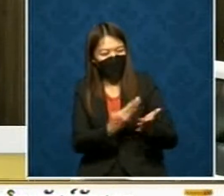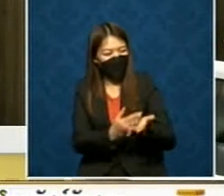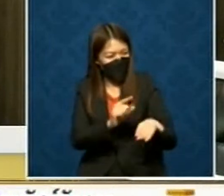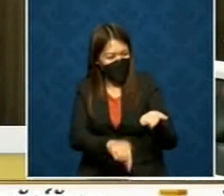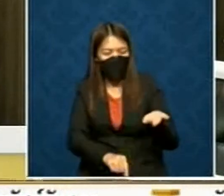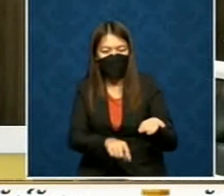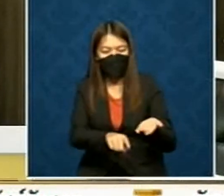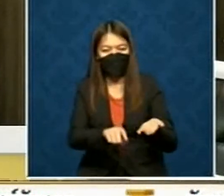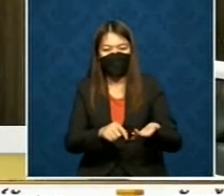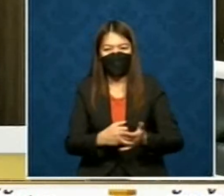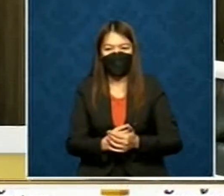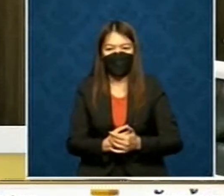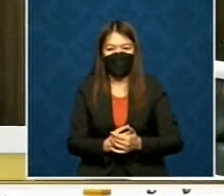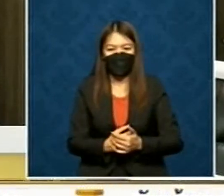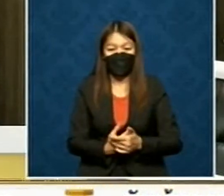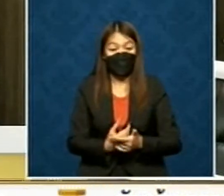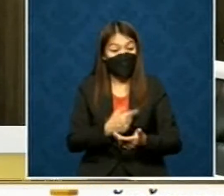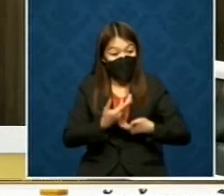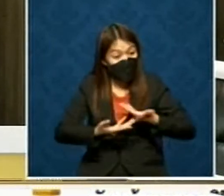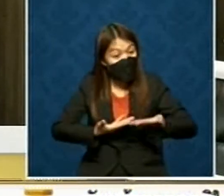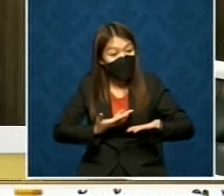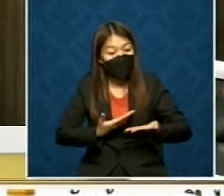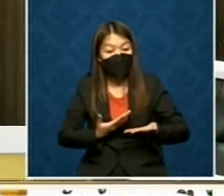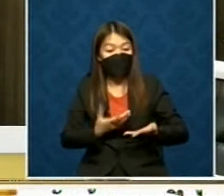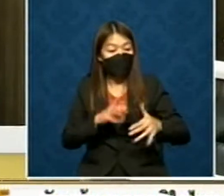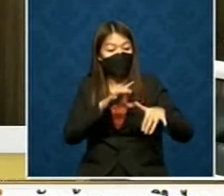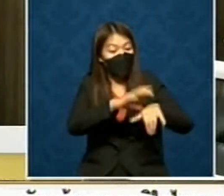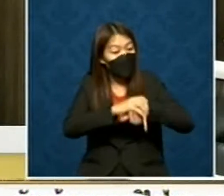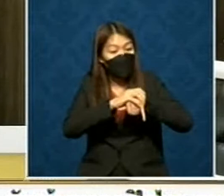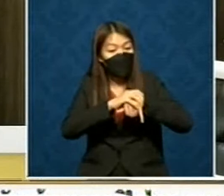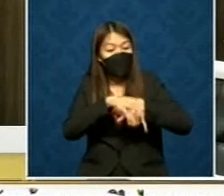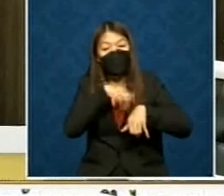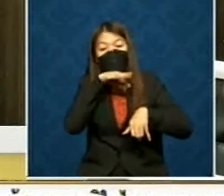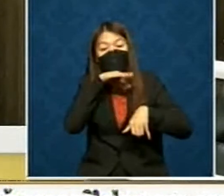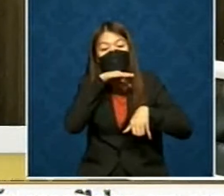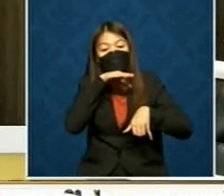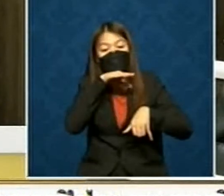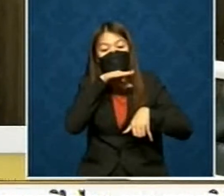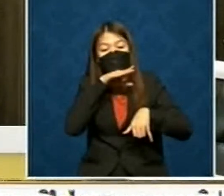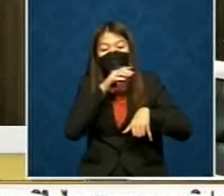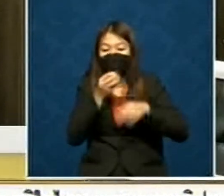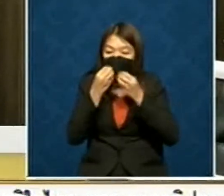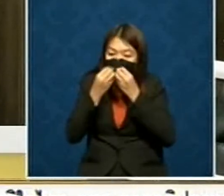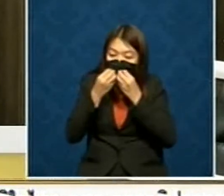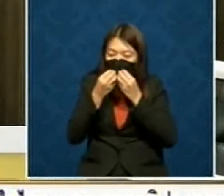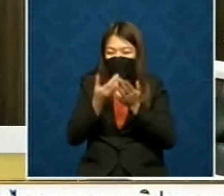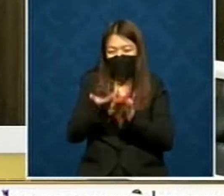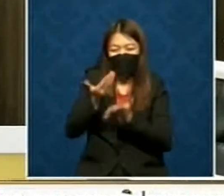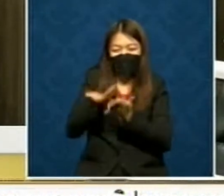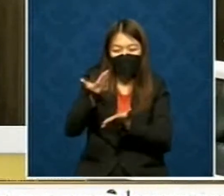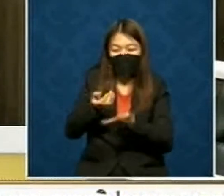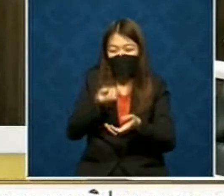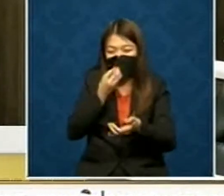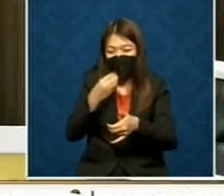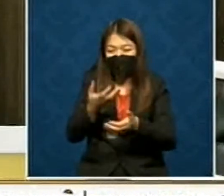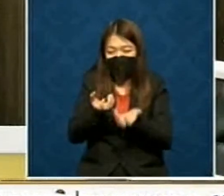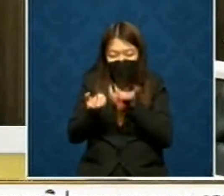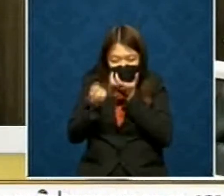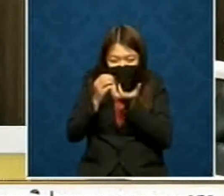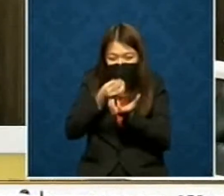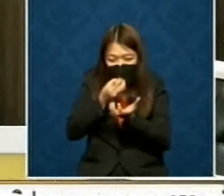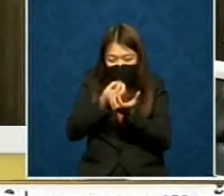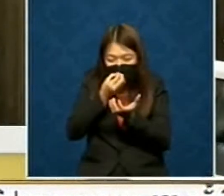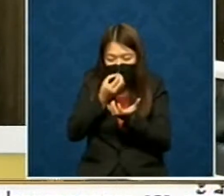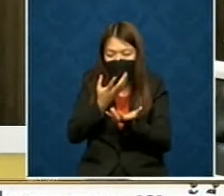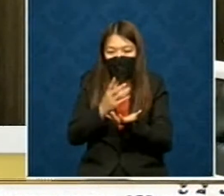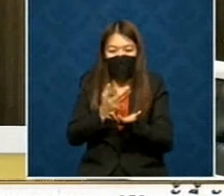มถ้าไม่ขายก็ไม่ยอมจับหมูกจะกินวัถุดบอาหารสัที่แงข้นทกว ทุกวันก่อนหน